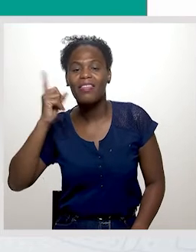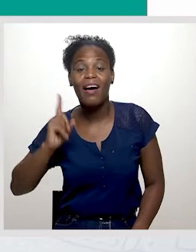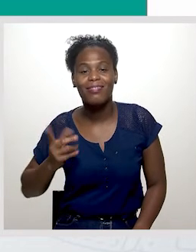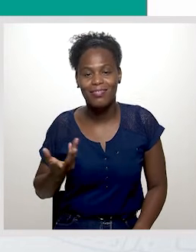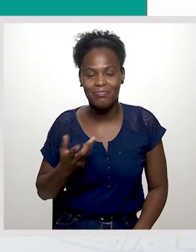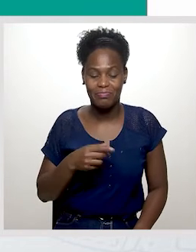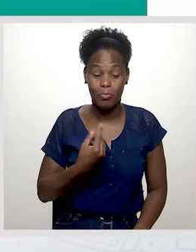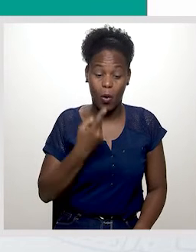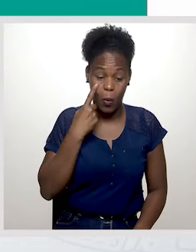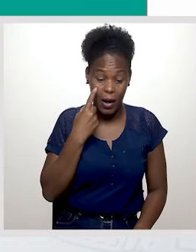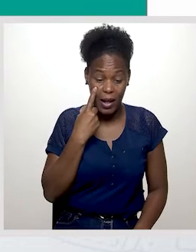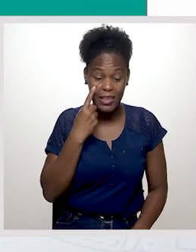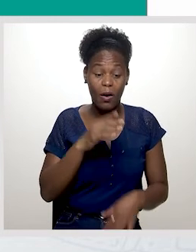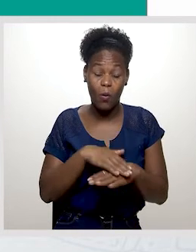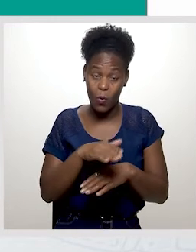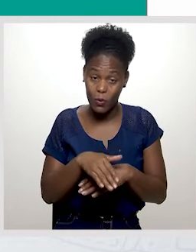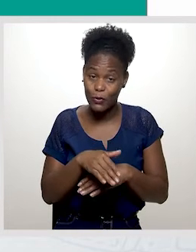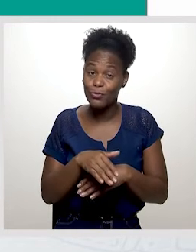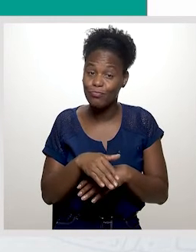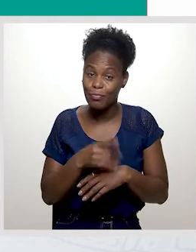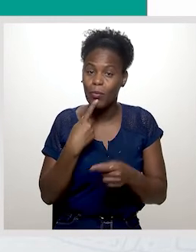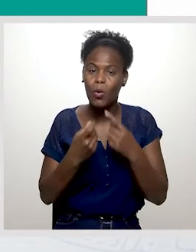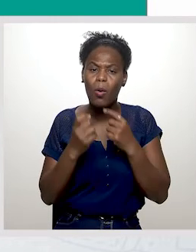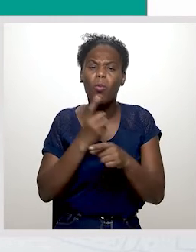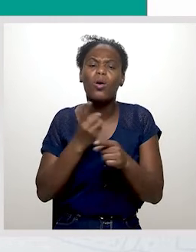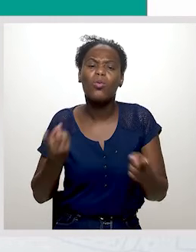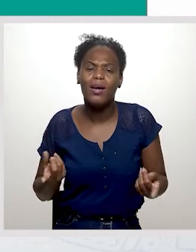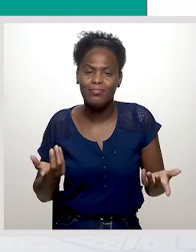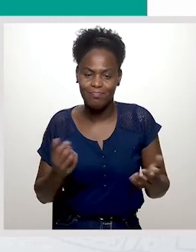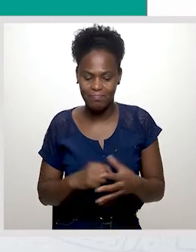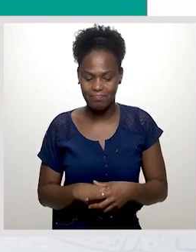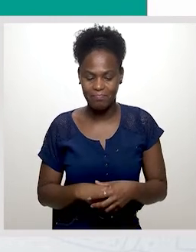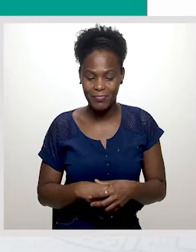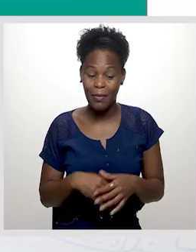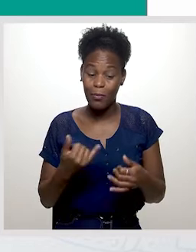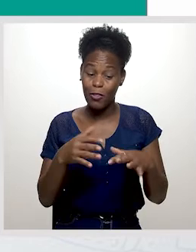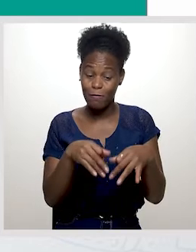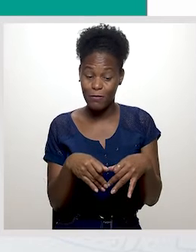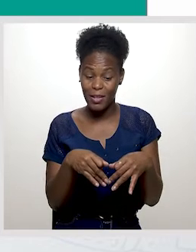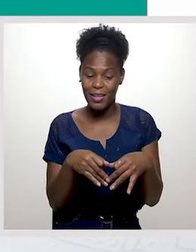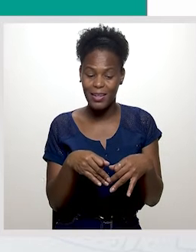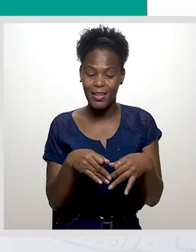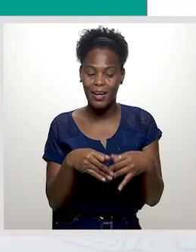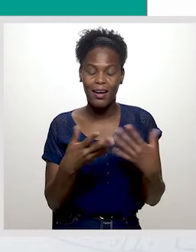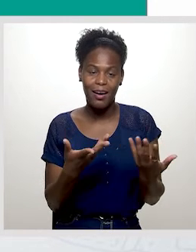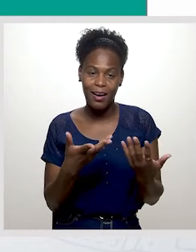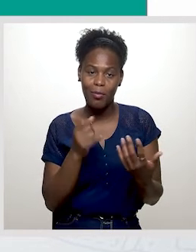connaître la cause, on va demander pourquoi. Finalement, on va